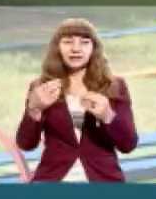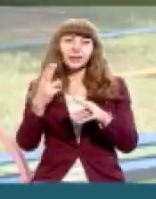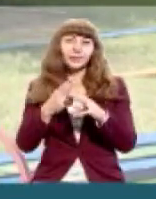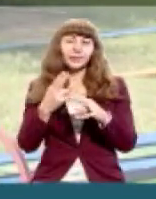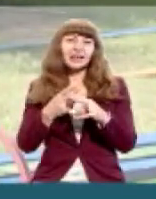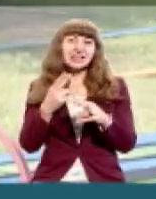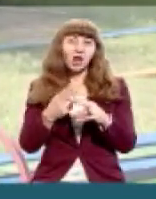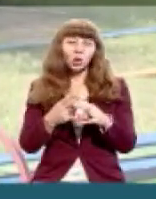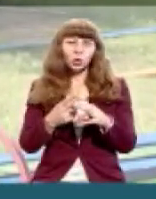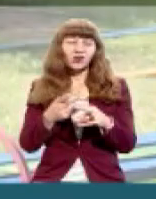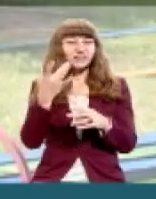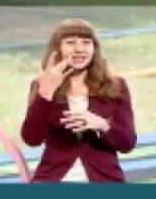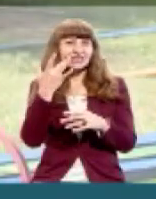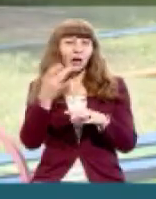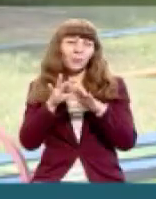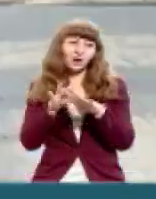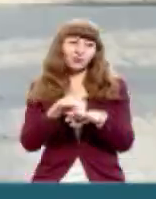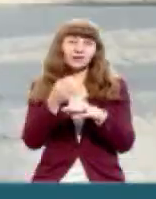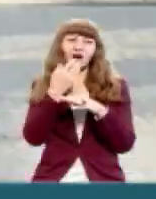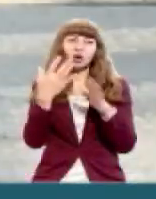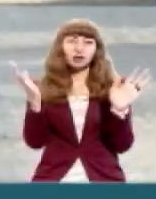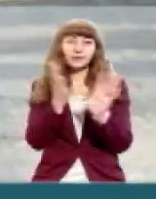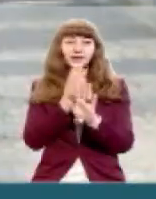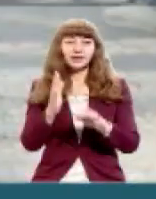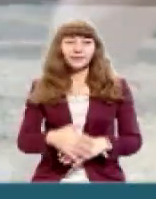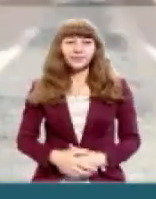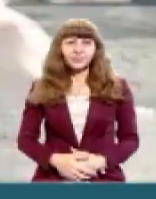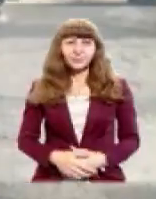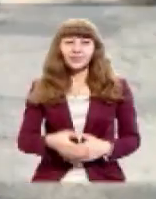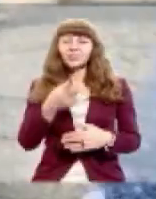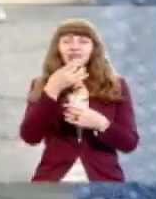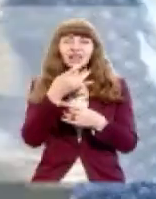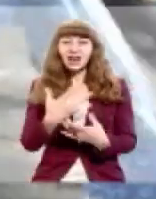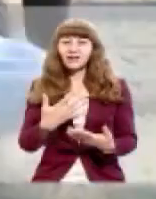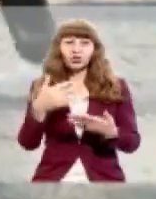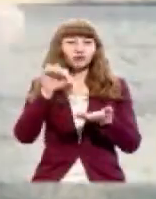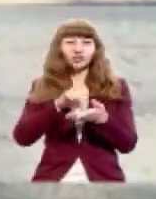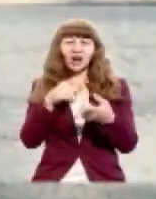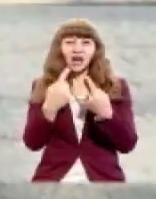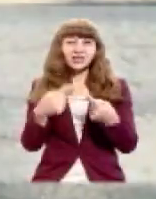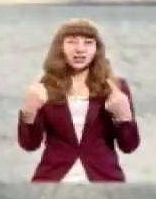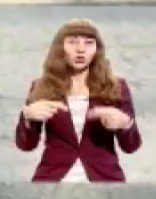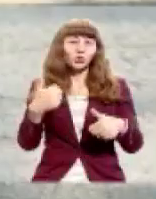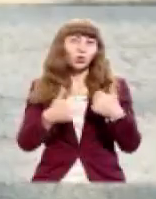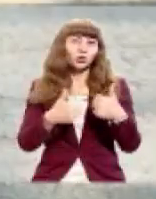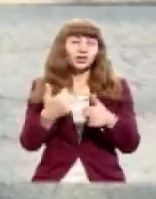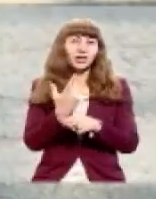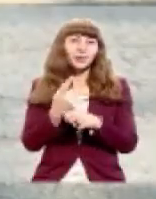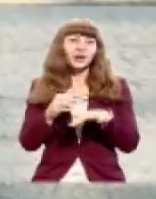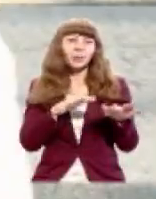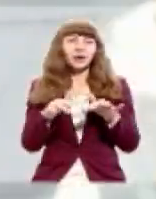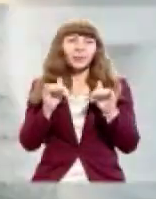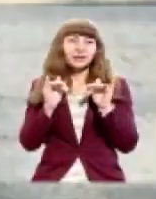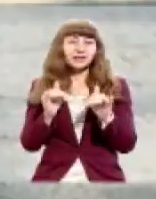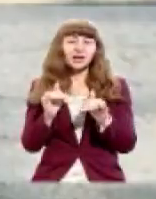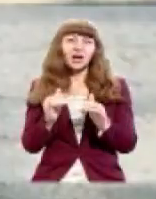ылғида осындай жақсы атмосферада тойланады. Мне нравится участвовать в разных конкурсах. Маған әртүрлі сайыстарға қатысқан